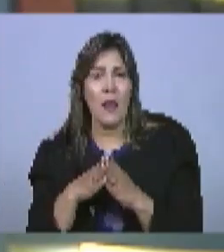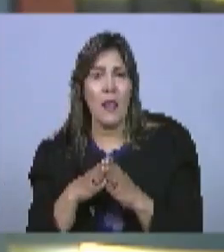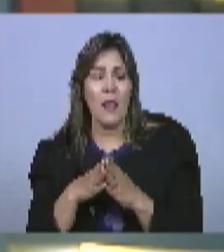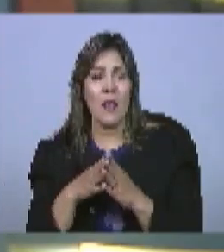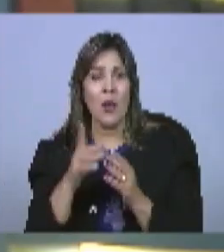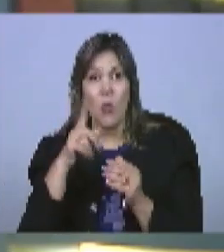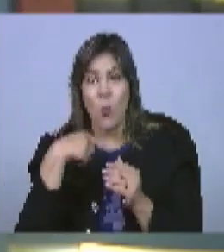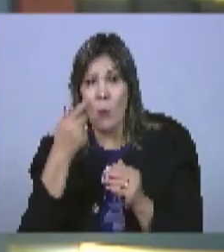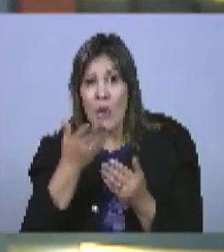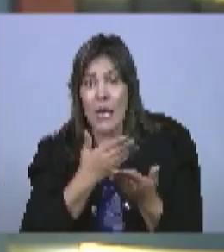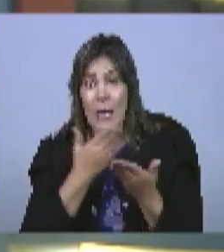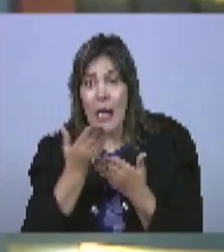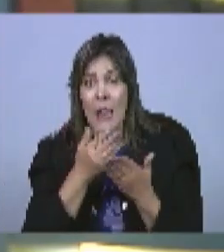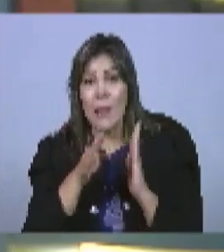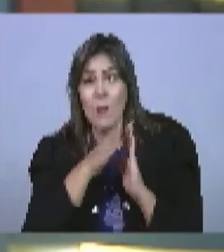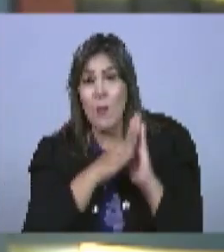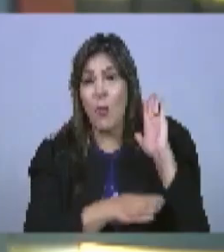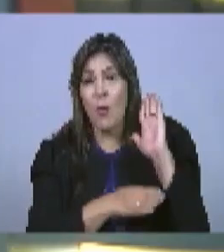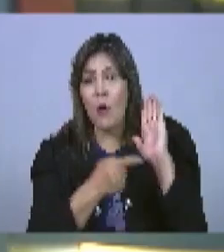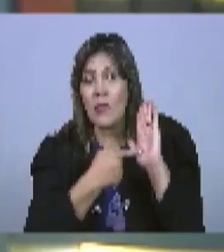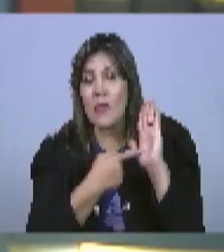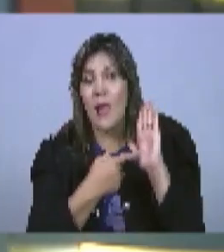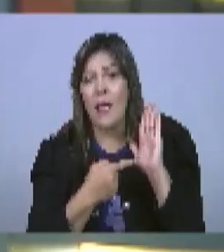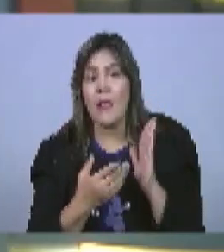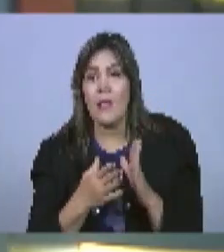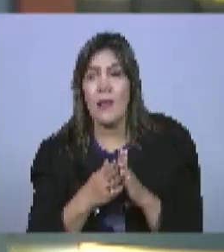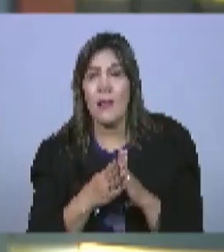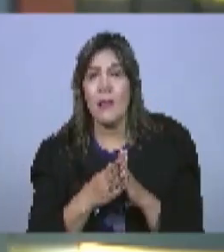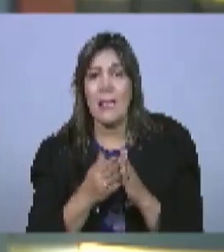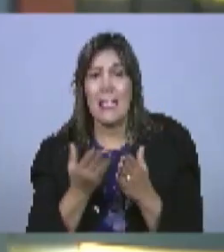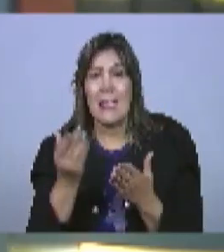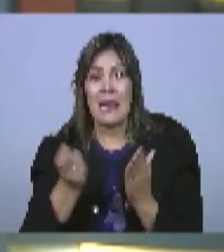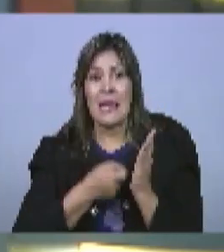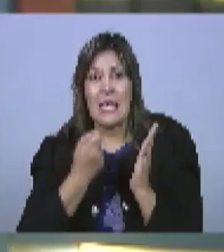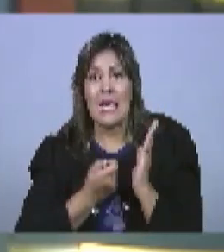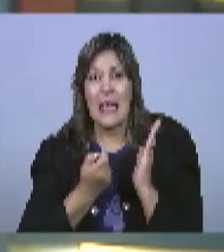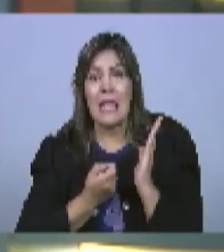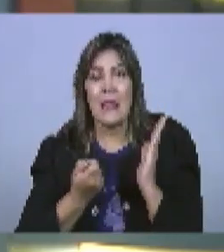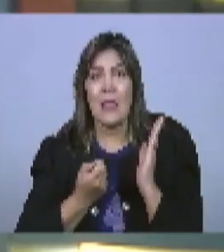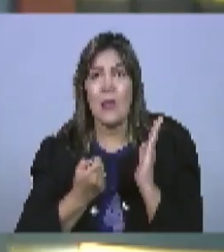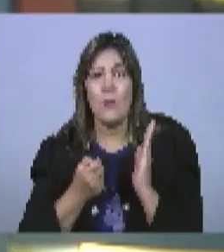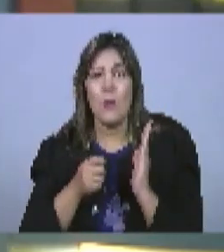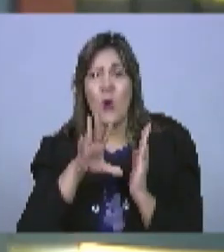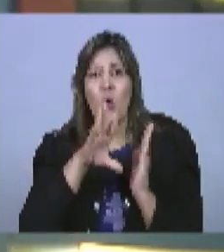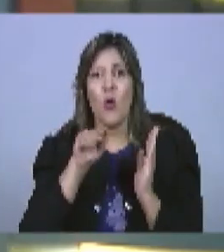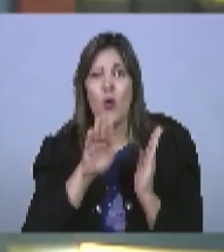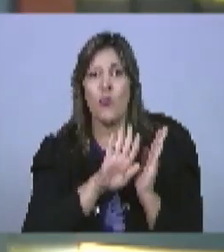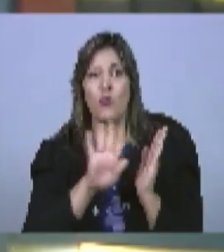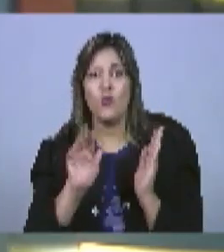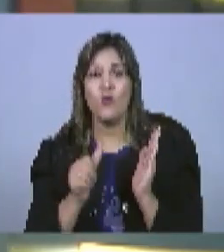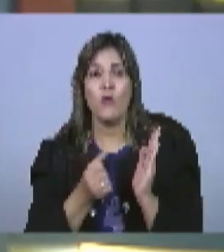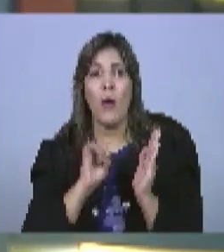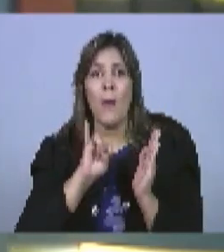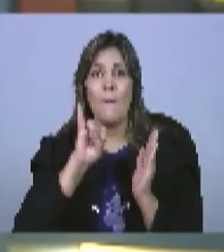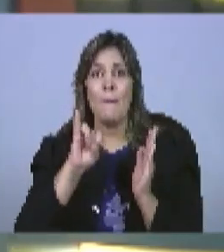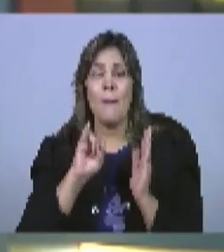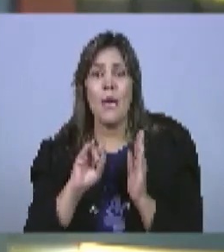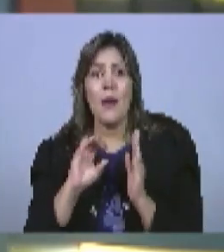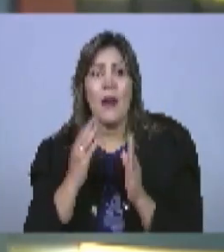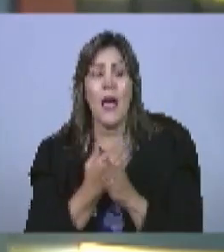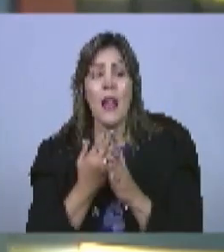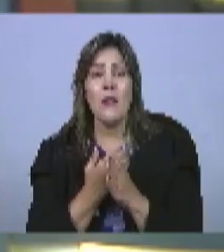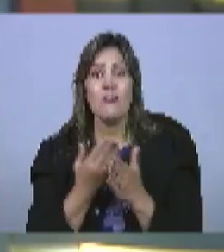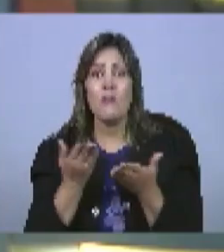بيتكلم المقال ده اللي كتبه زي ما قلت لحضراتكم الاستاذ هشام النجار عما